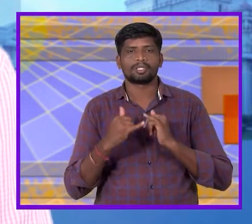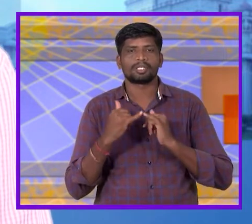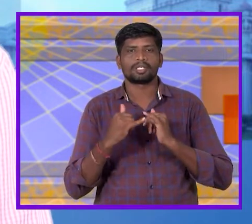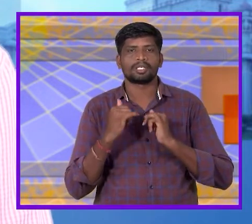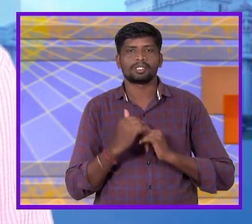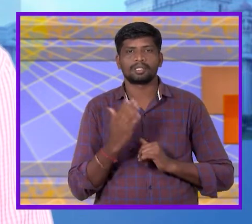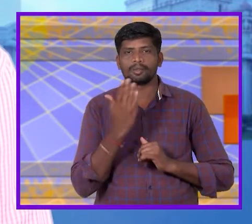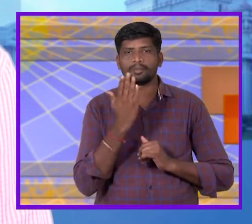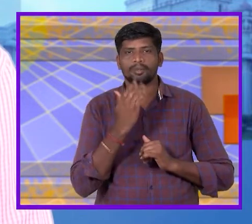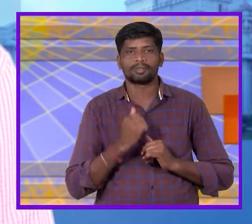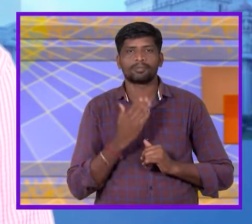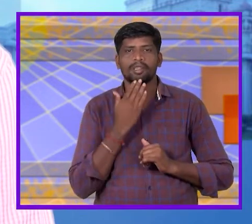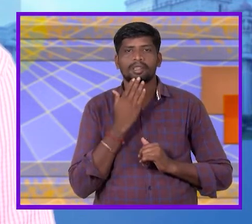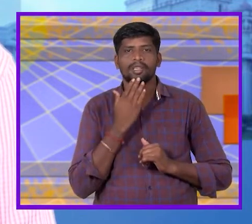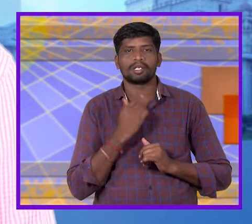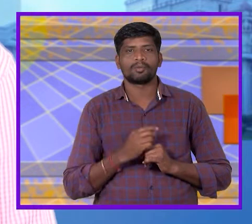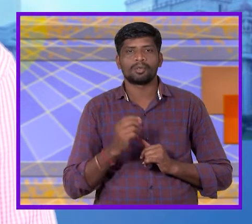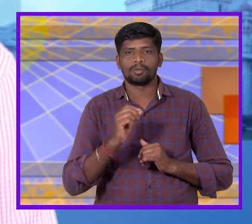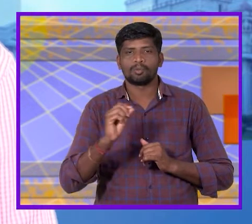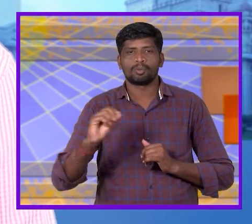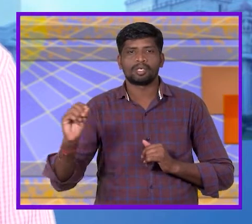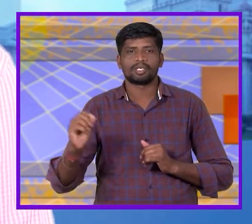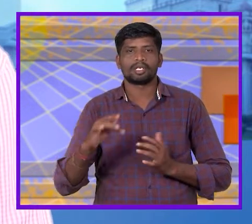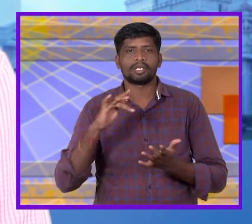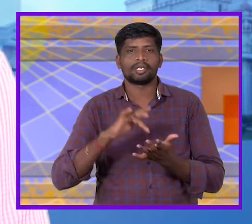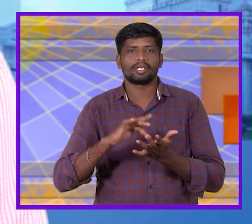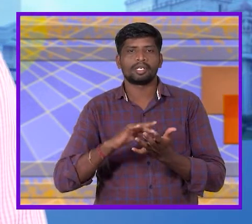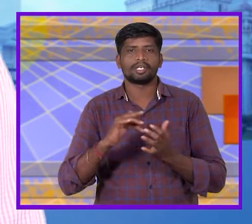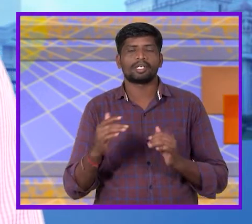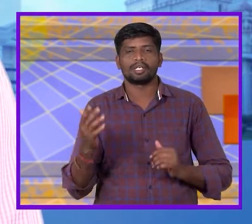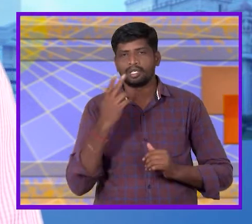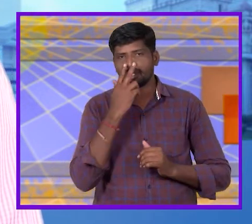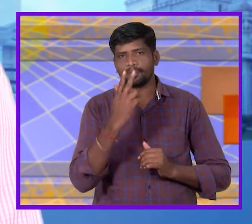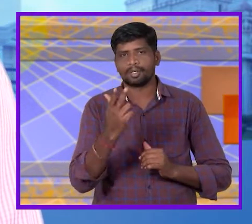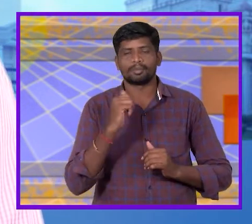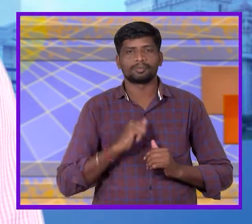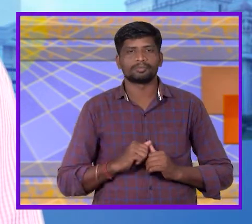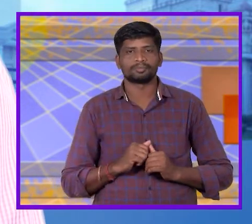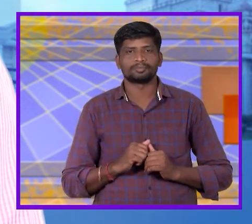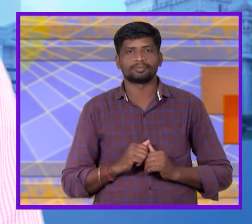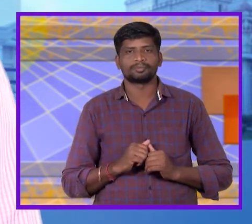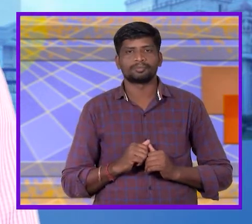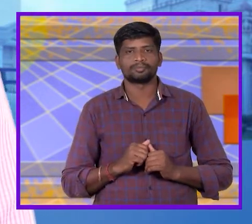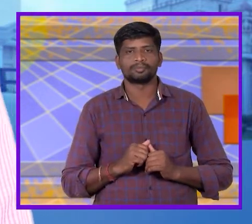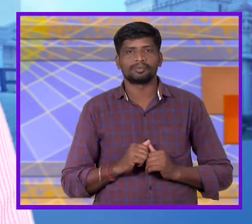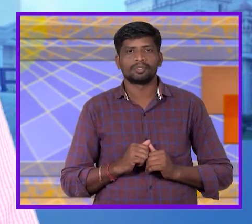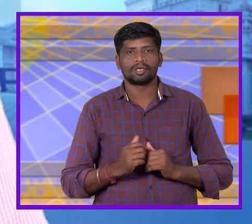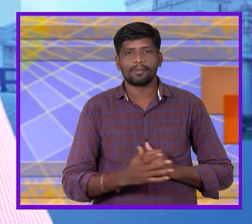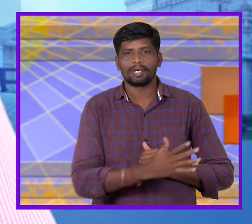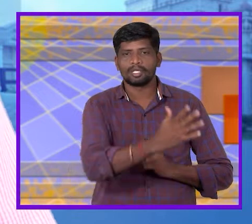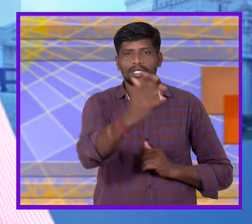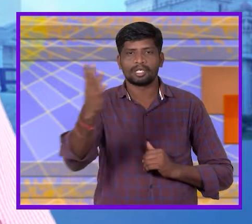பகுதியில் தமிழ் ஒளிர் இடங்கள் அப்படிங்கிற பாடத்தை பற்றி நம்ம இன்றைக்கி பார்க்க போகிறோம்.